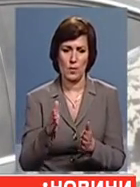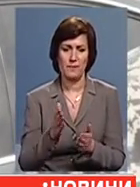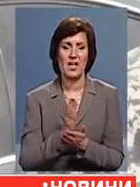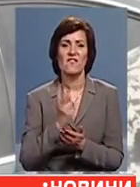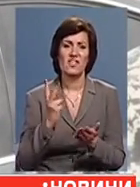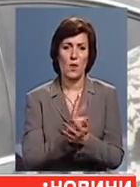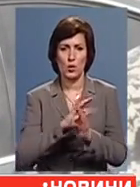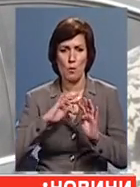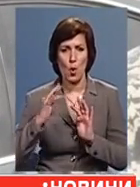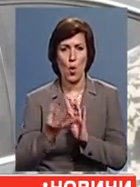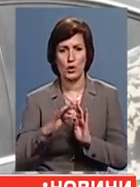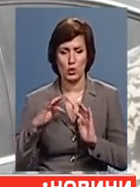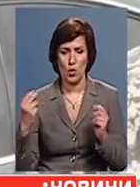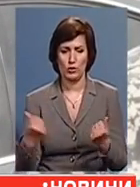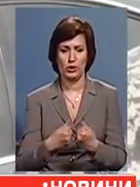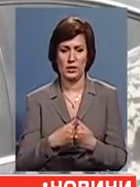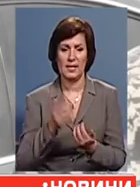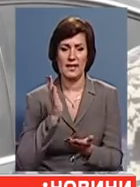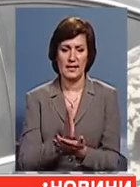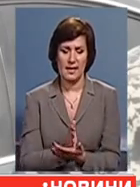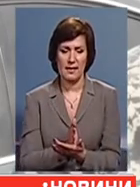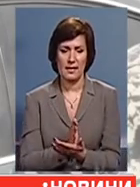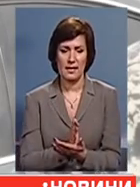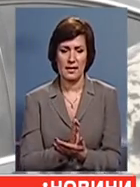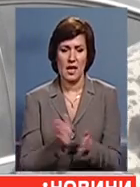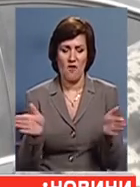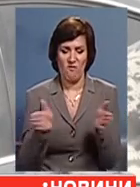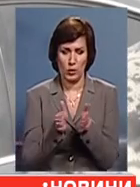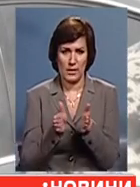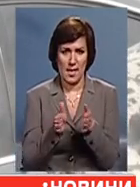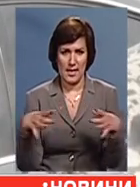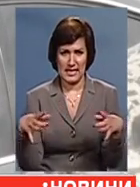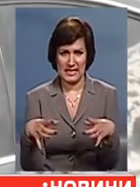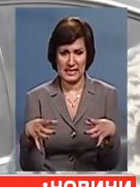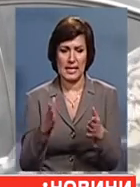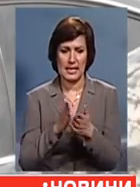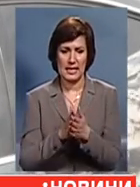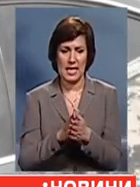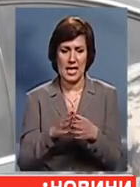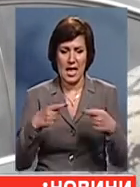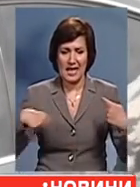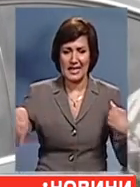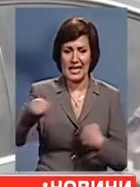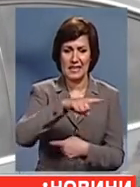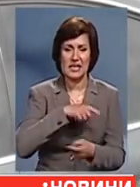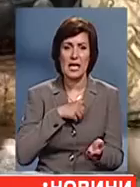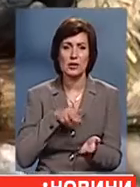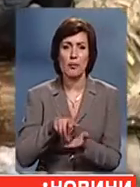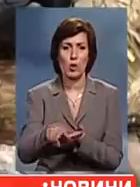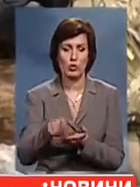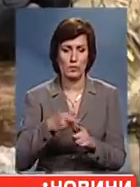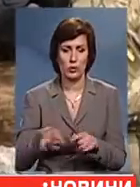оточенні. Тобто є таке вузьке кільце і є кільце, якщо в разі він вже пройшов цю